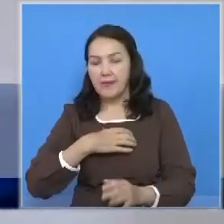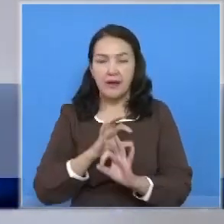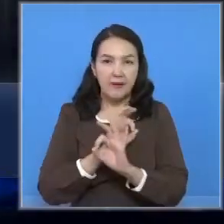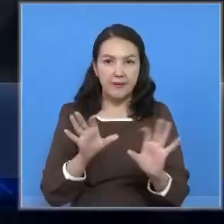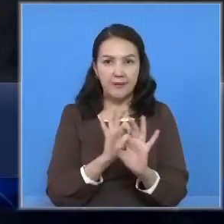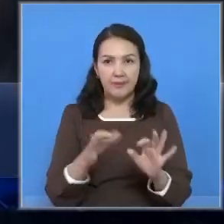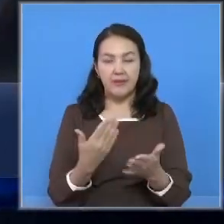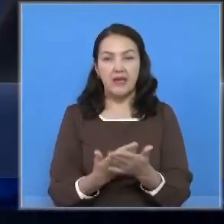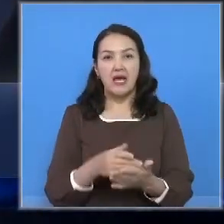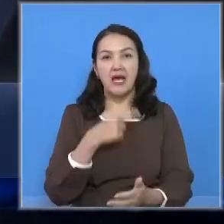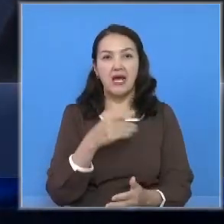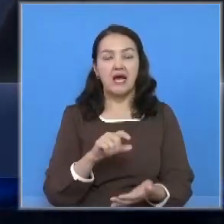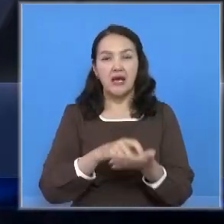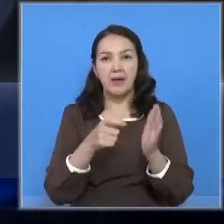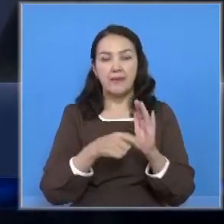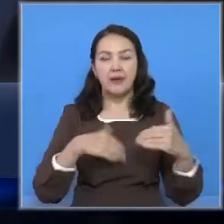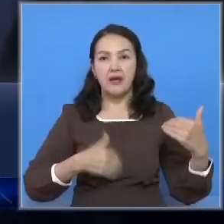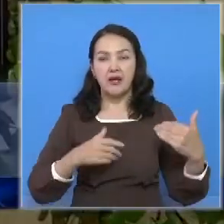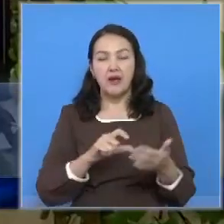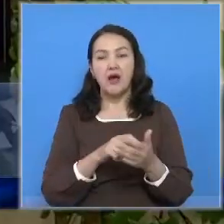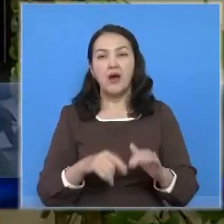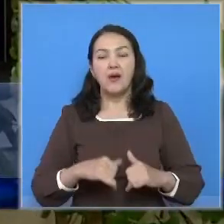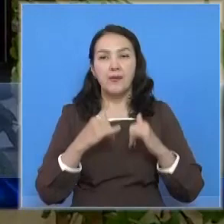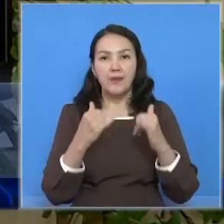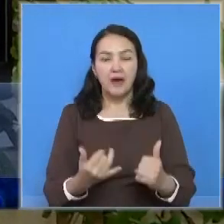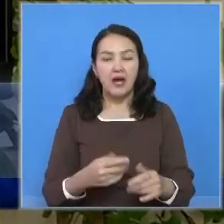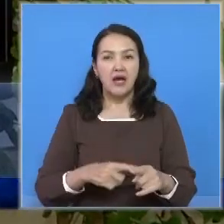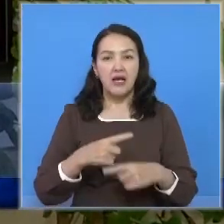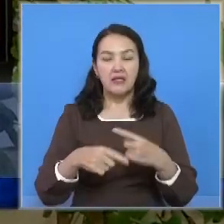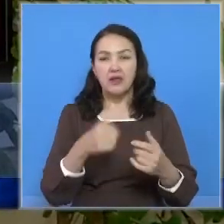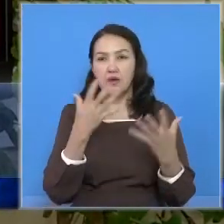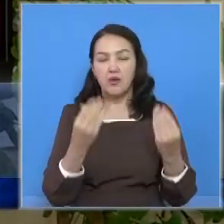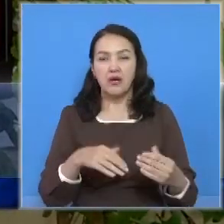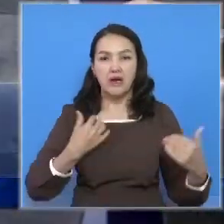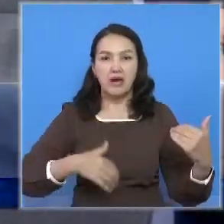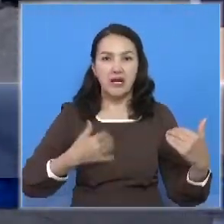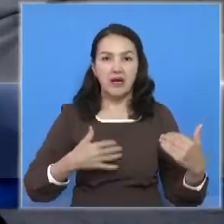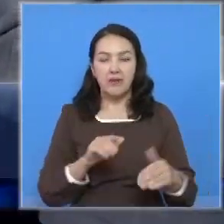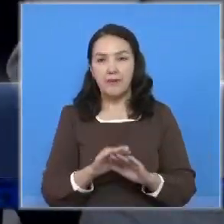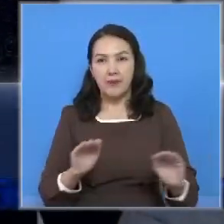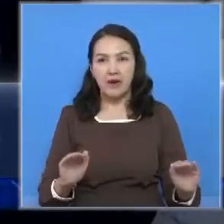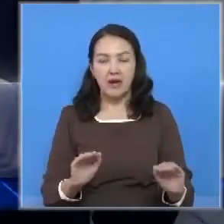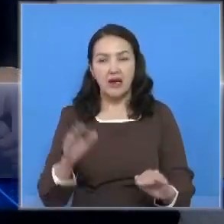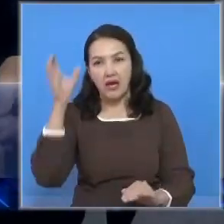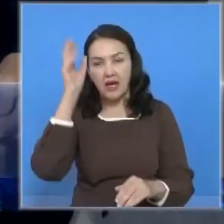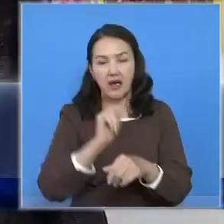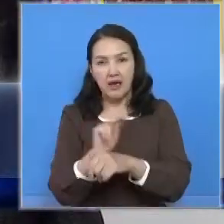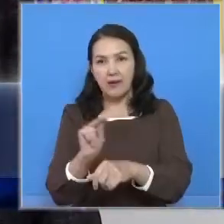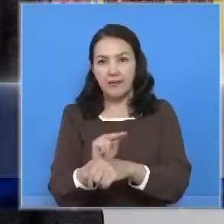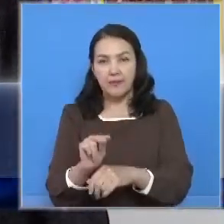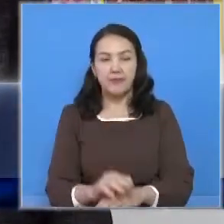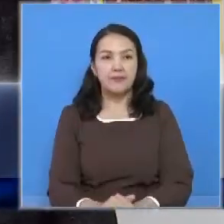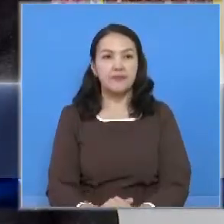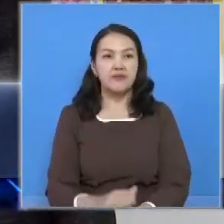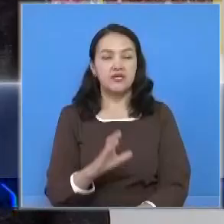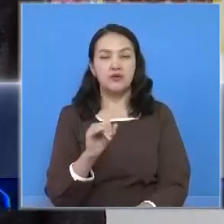талқыланды. Енді аталмыш кабинет домбыра класына арналады. Алдағы уақытта мұнда домбыраға икемі бар бүлдіршіндер білімін жетілдіреді.